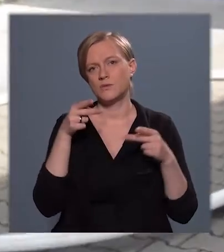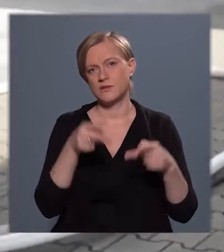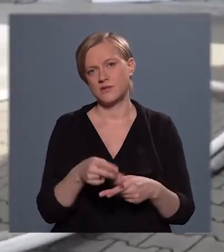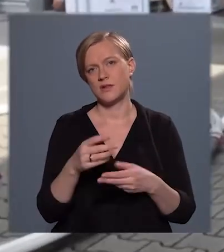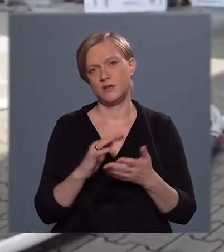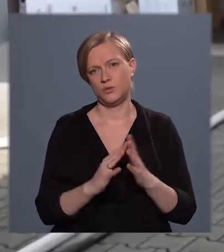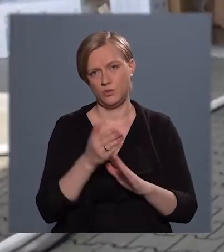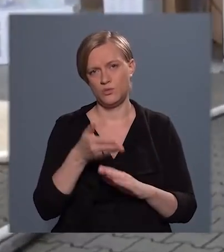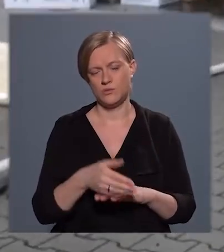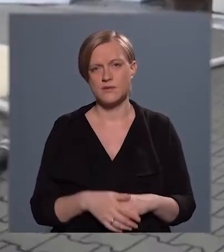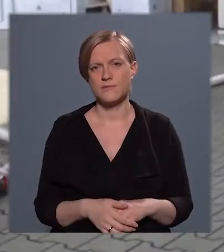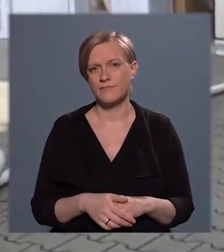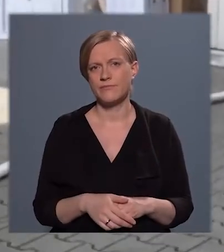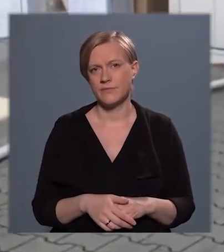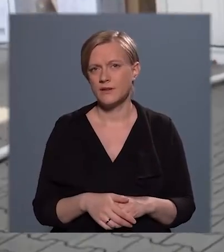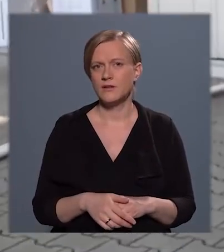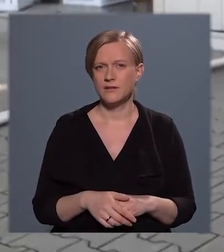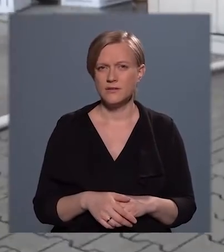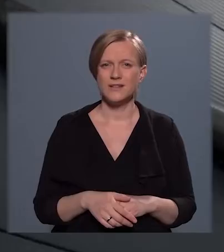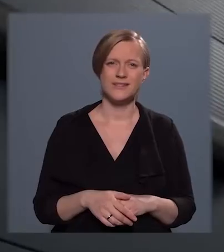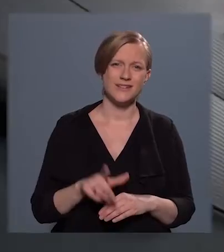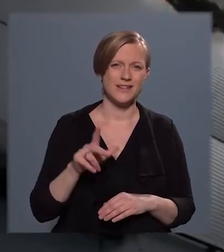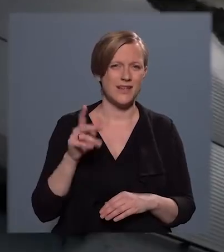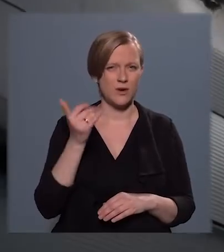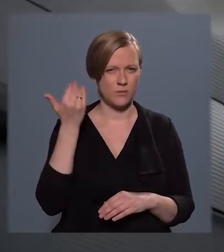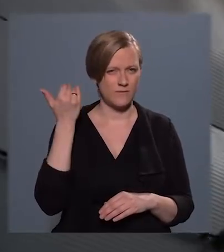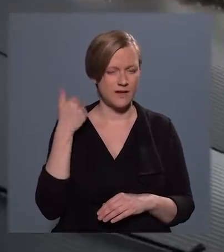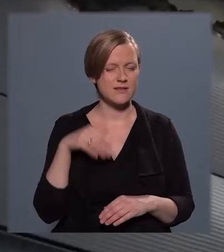tűz. Ez mint egy jó pár, 2-3 évvel